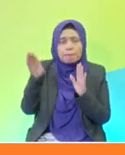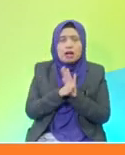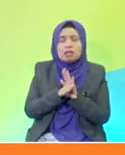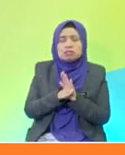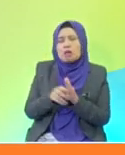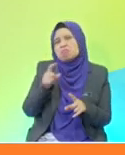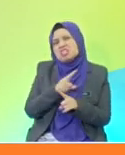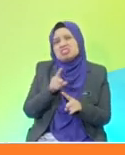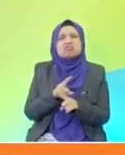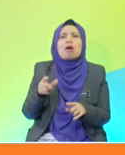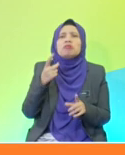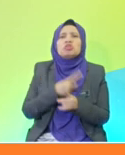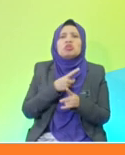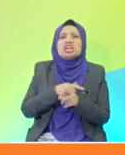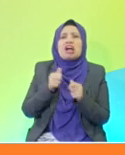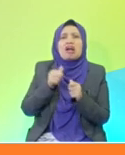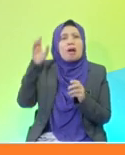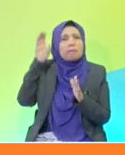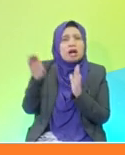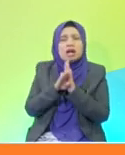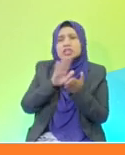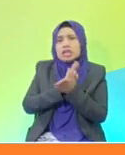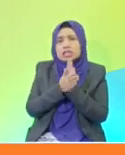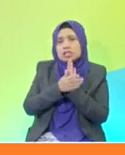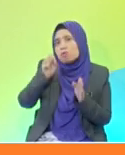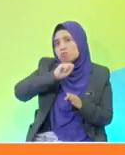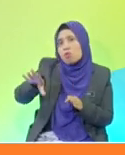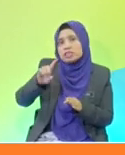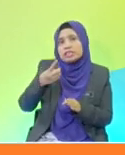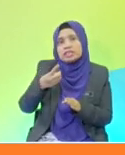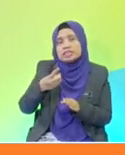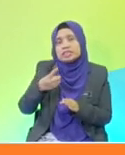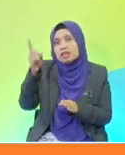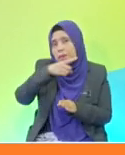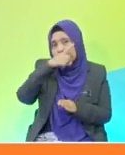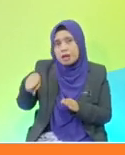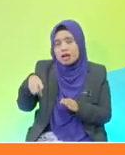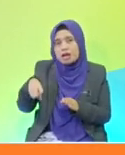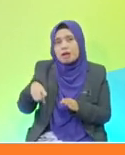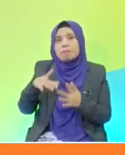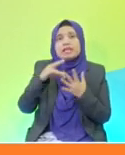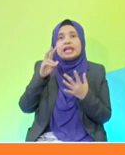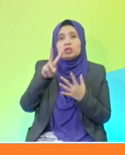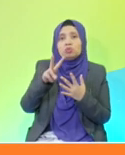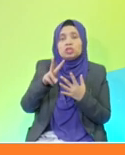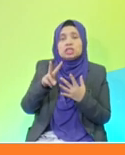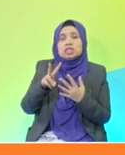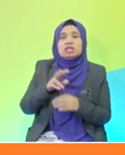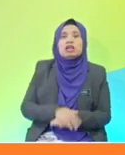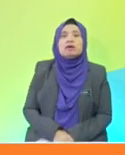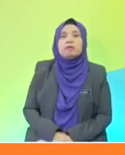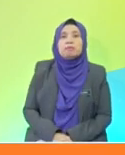maka Calung buang saja ataupun calon cantah saja pilihan yang kedua yaitu